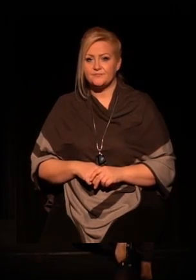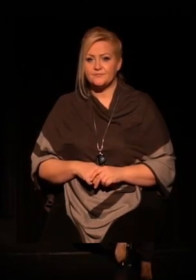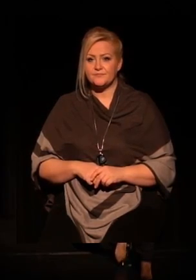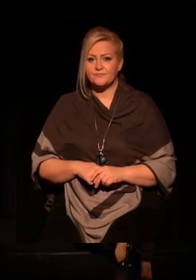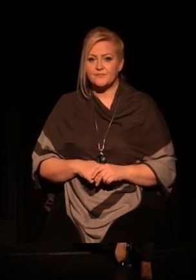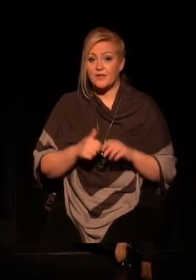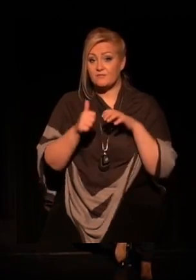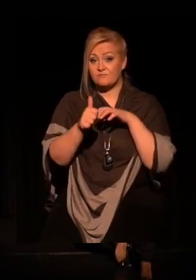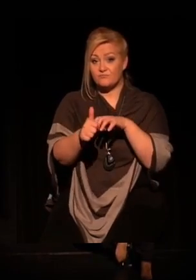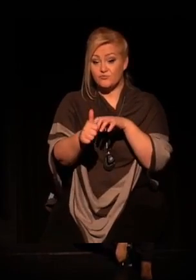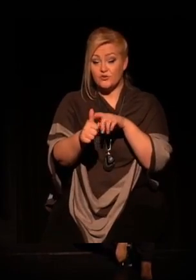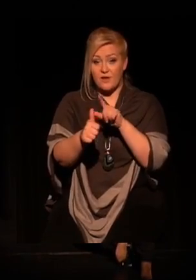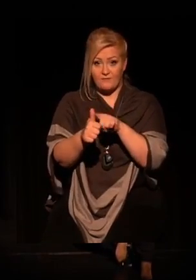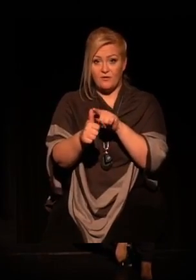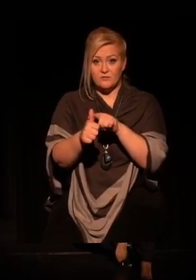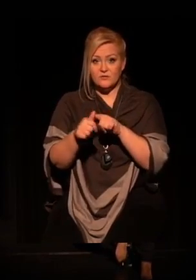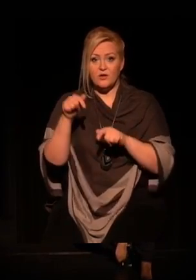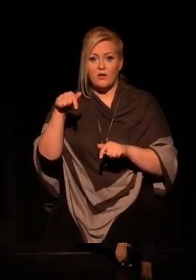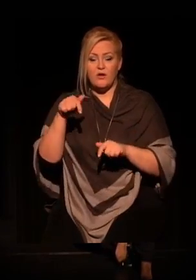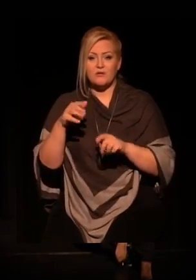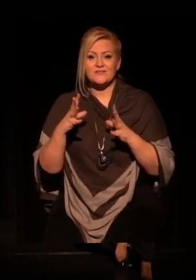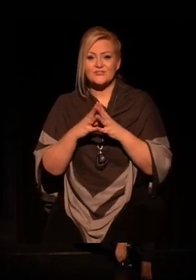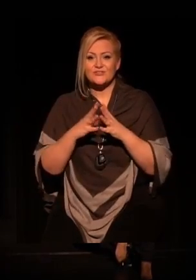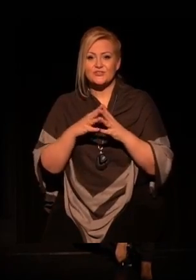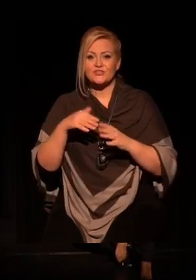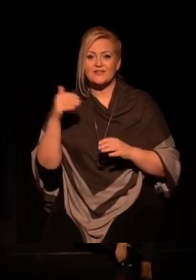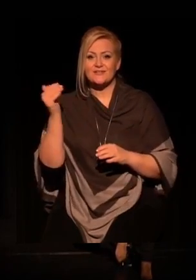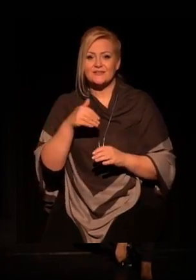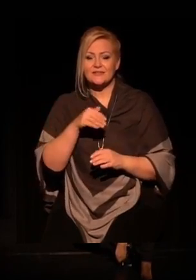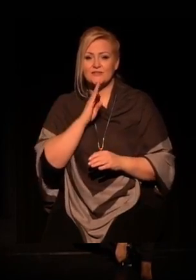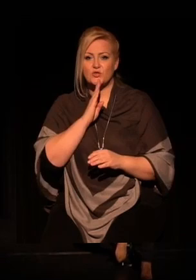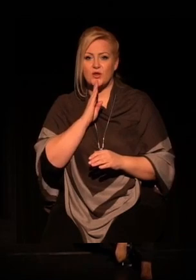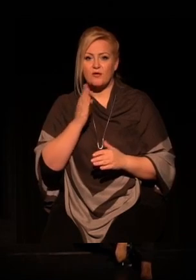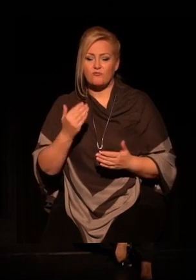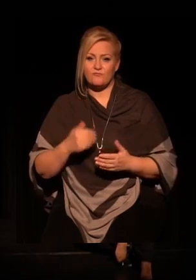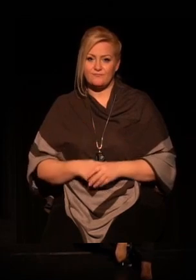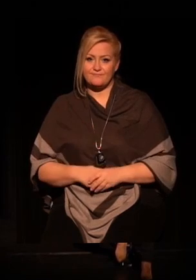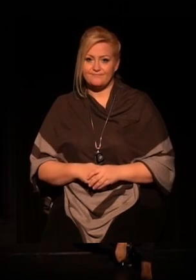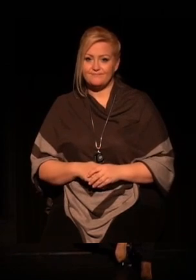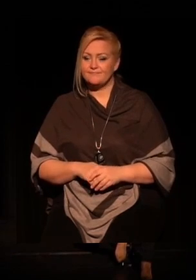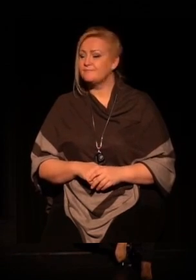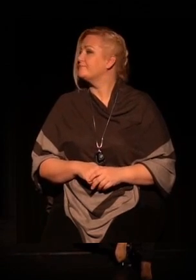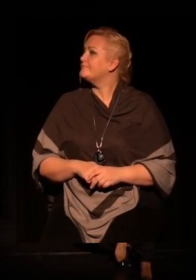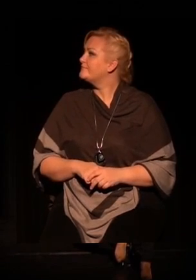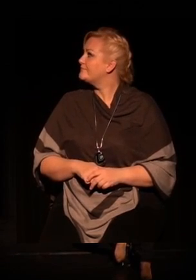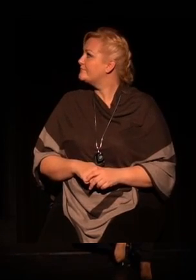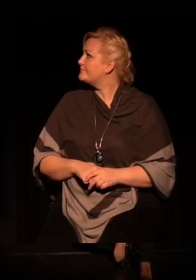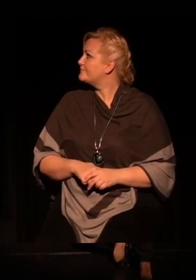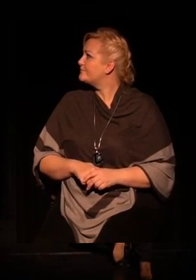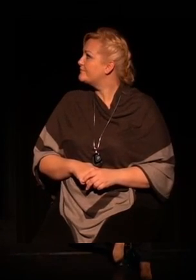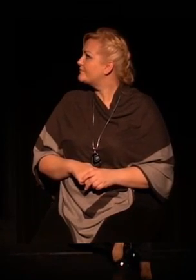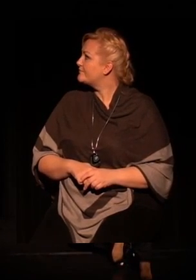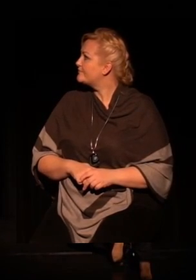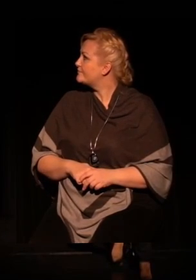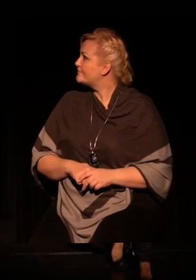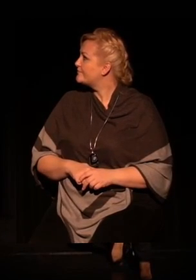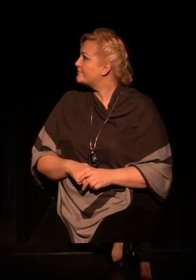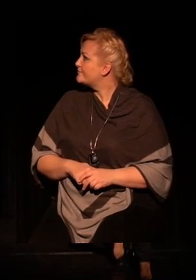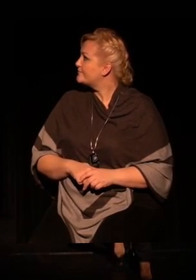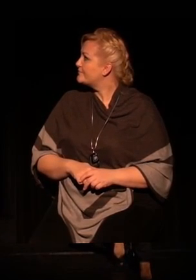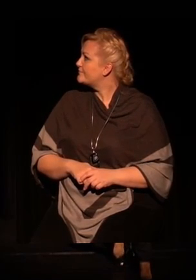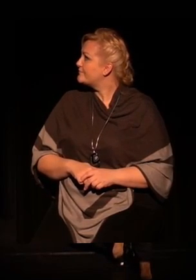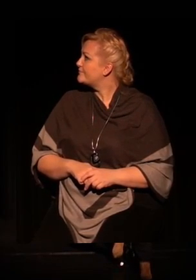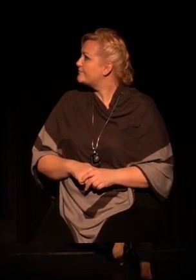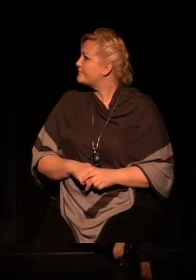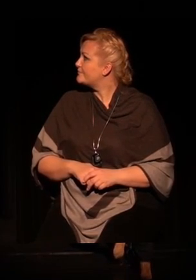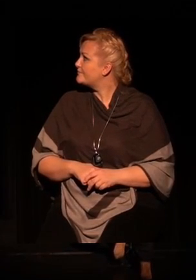10 tysięcy dolarów i który za nas by to zrobił, no mówiąc krótko. To jest jeden właśnie z naszych przewodników, tak, przewodnik Tomka.